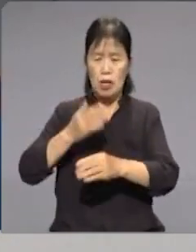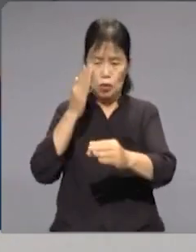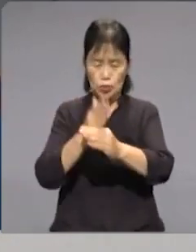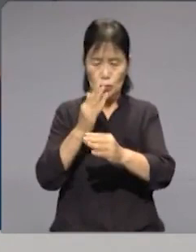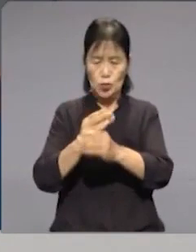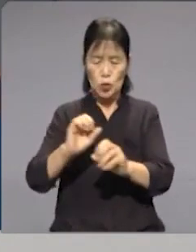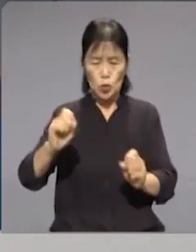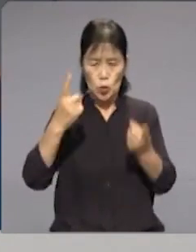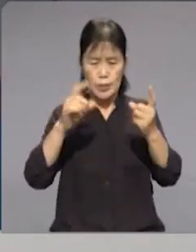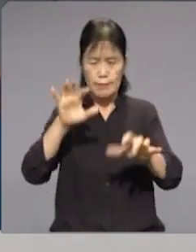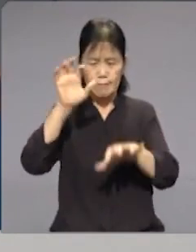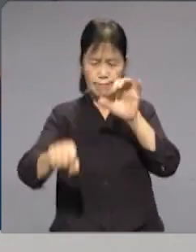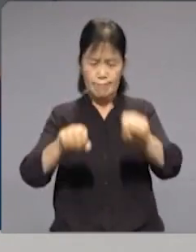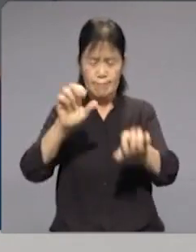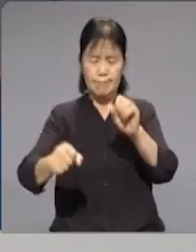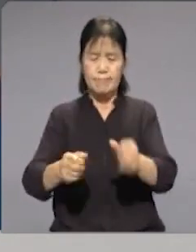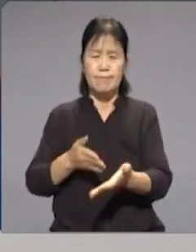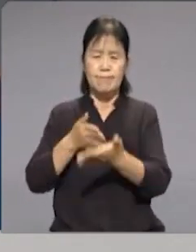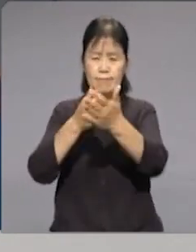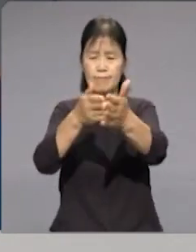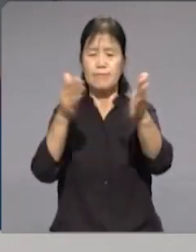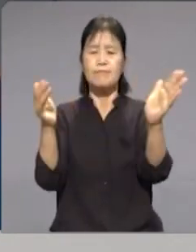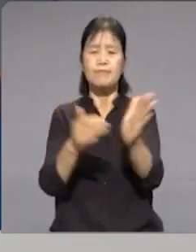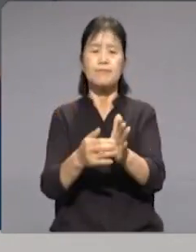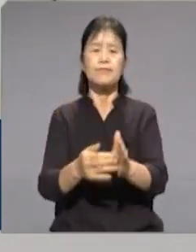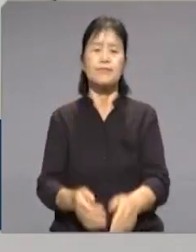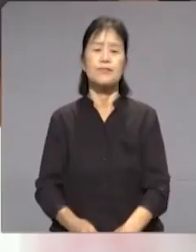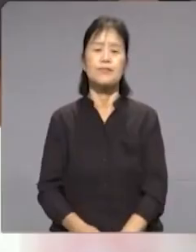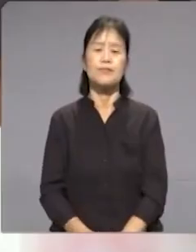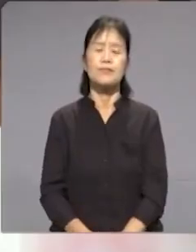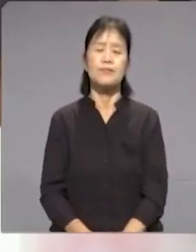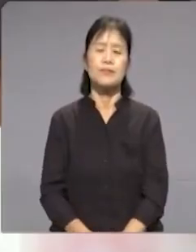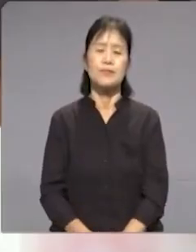등 동시 타격을 주문했습니다. 김용재 기자입니다.